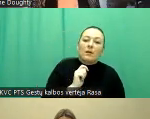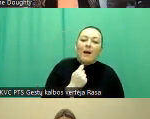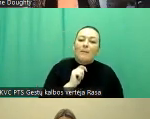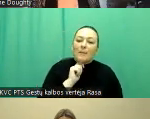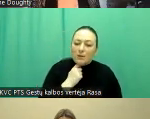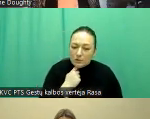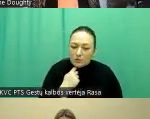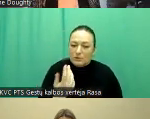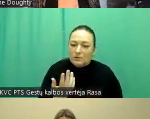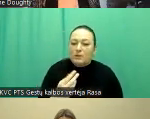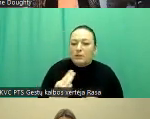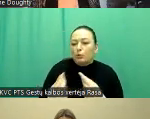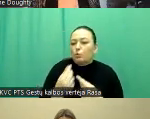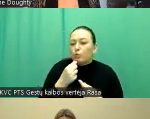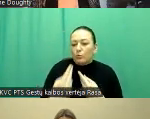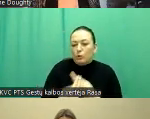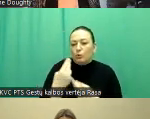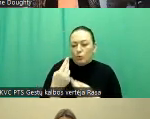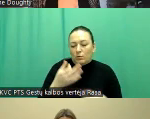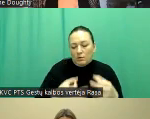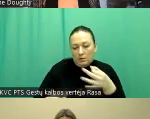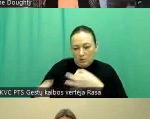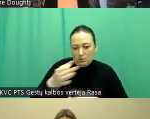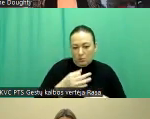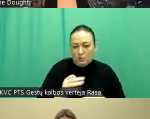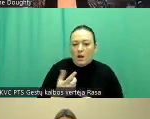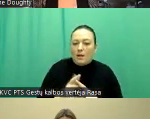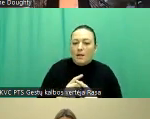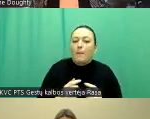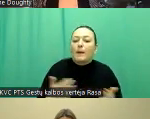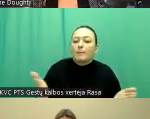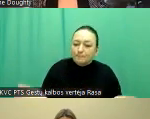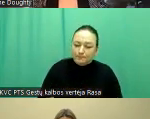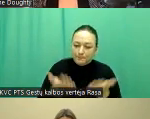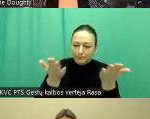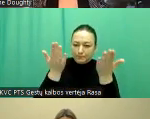tai sutrukdo mūsų diskusijai. Taigi labai skatiname